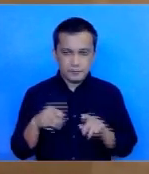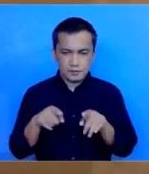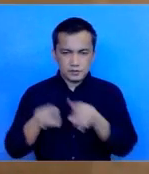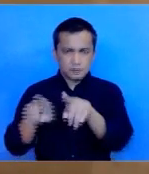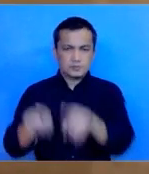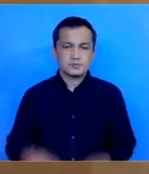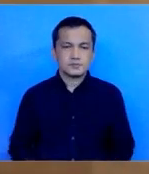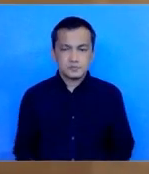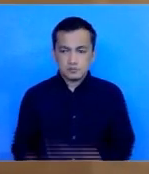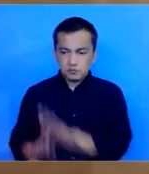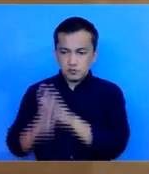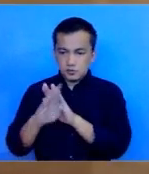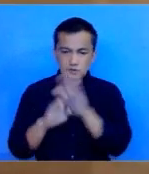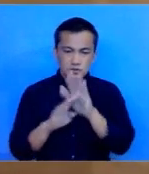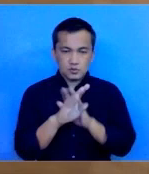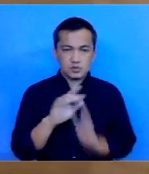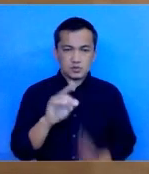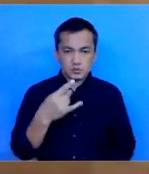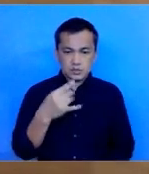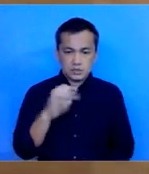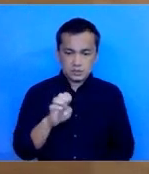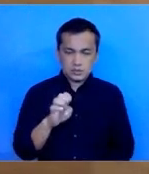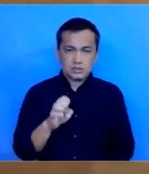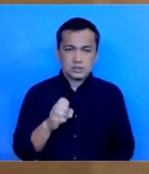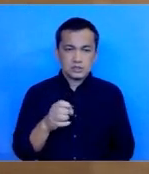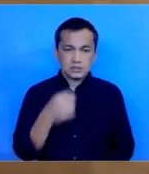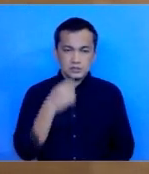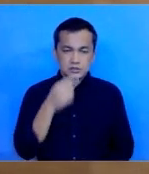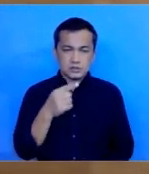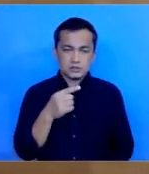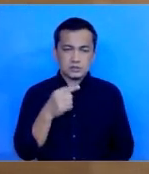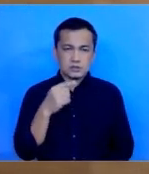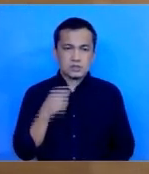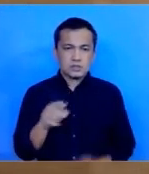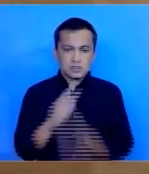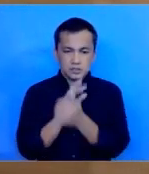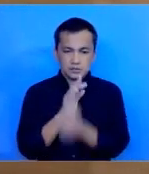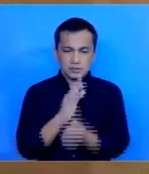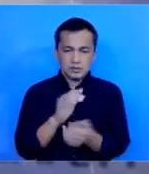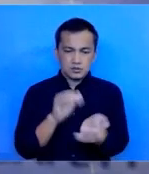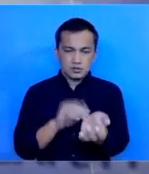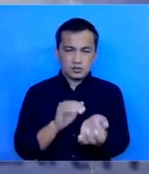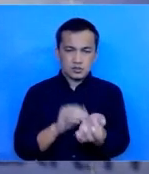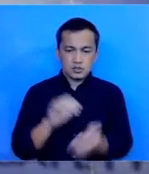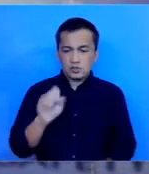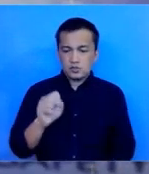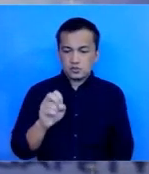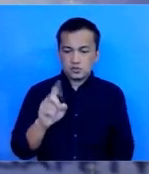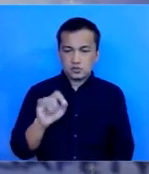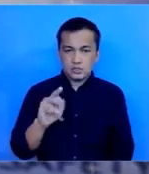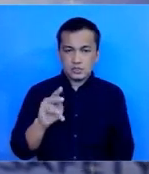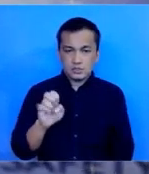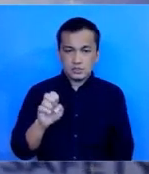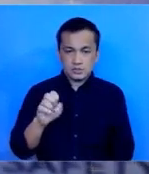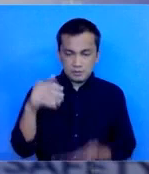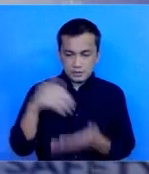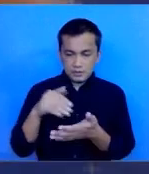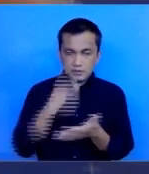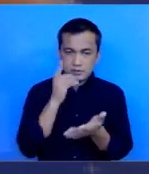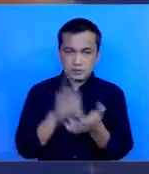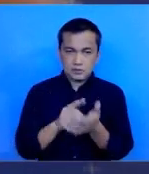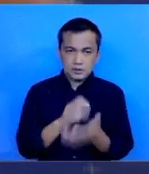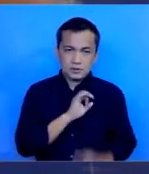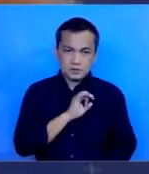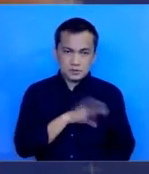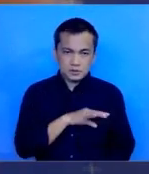pagtaas ng kaso ng dengue, nauna nang sinabi ni infectious disease expert Dr. Ron Jean Solante na muling pag-aralan ng datos at benepisyo na makukuha